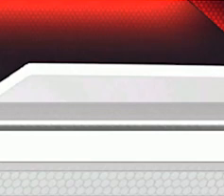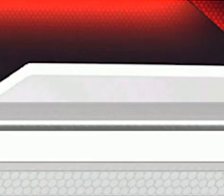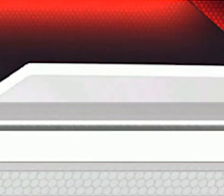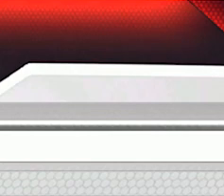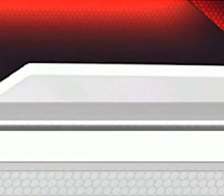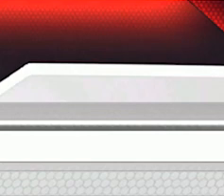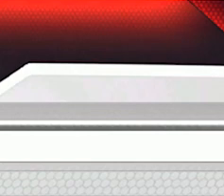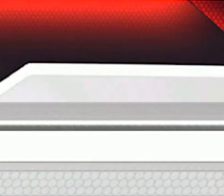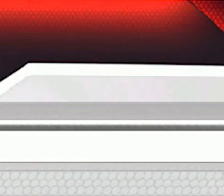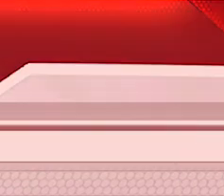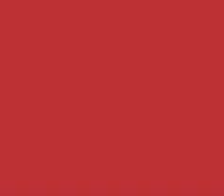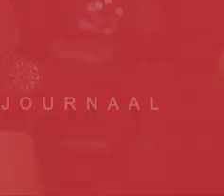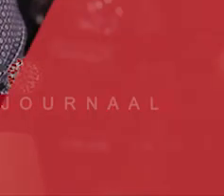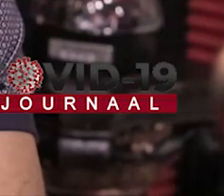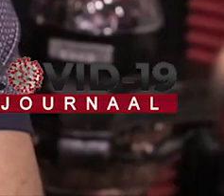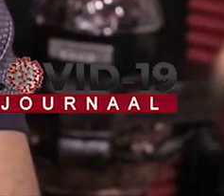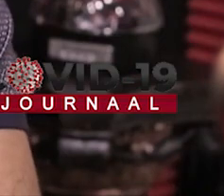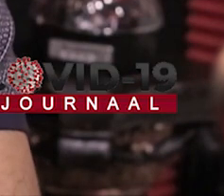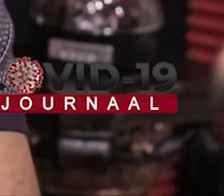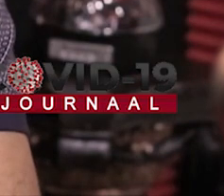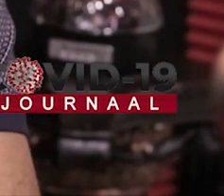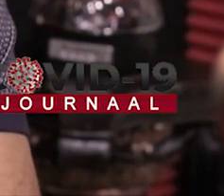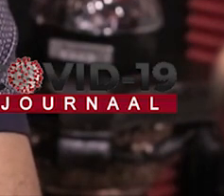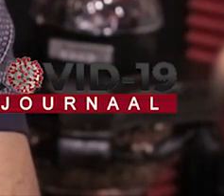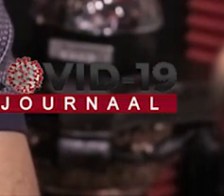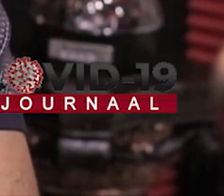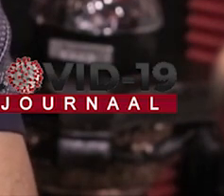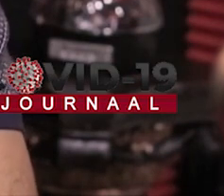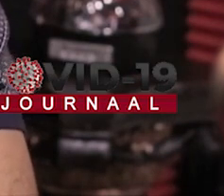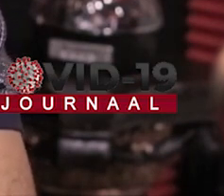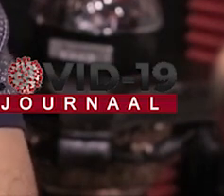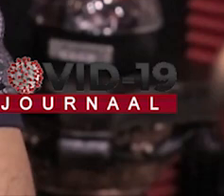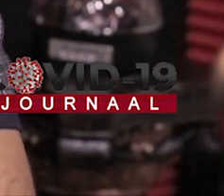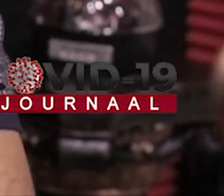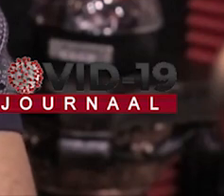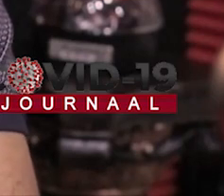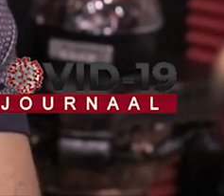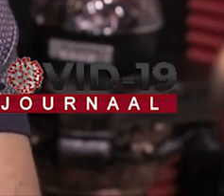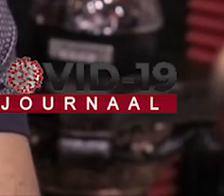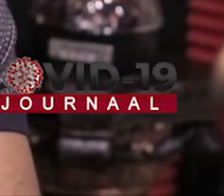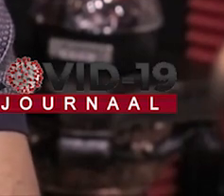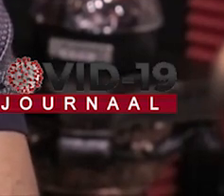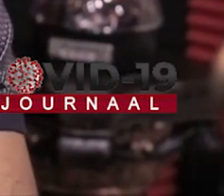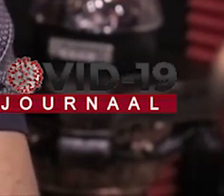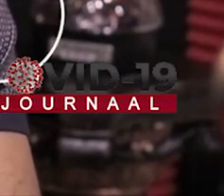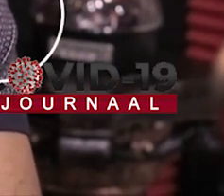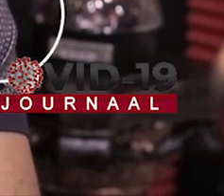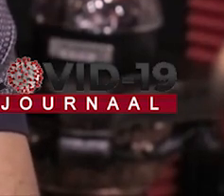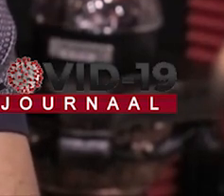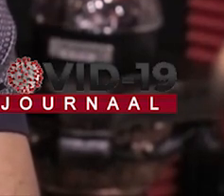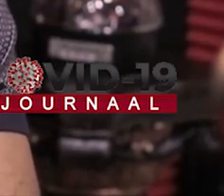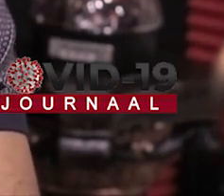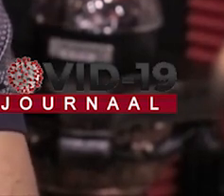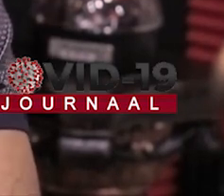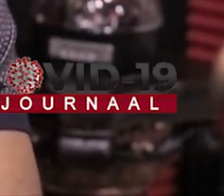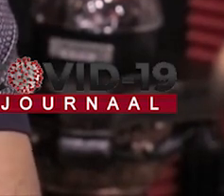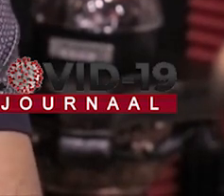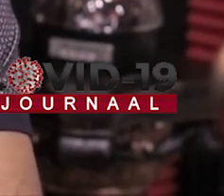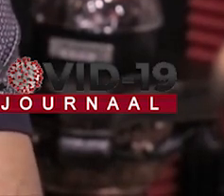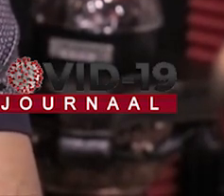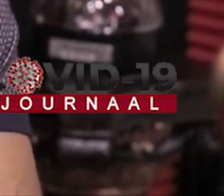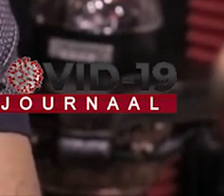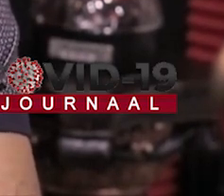het gevaarlijk is voor de gemeenschap. Ja, nee, we zijn officieel als lidland van de WHO, van de Wereldgezondheidsorganisatie, zijn we